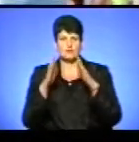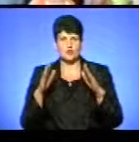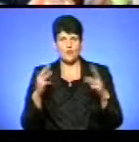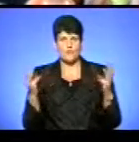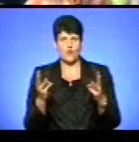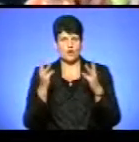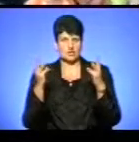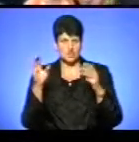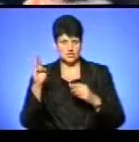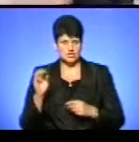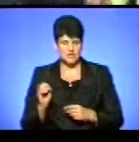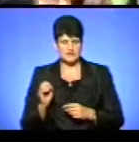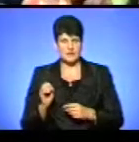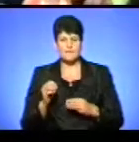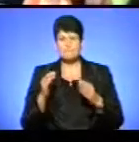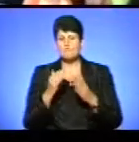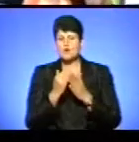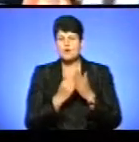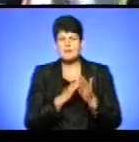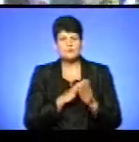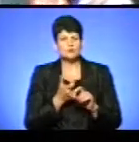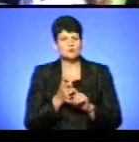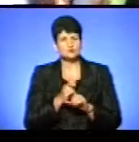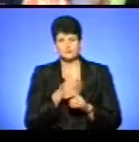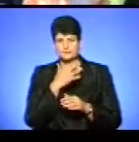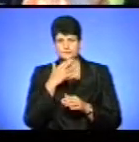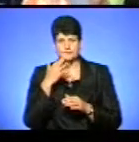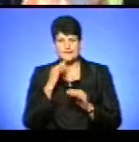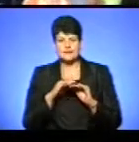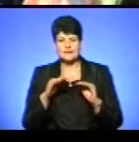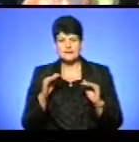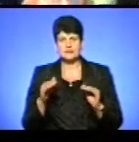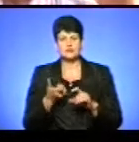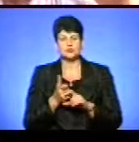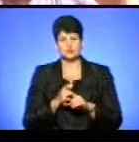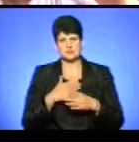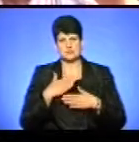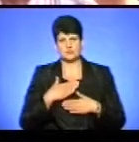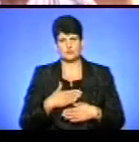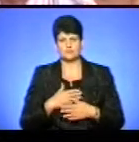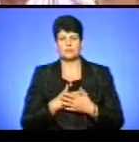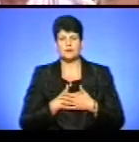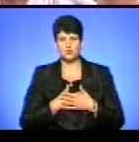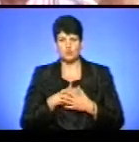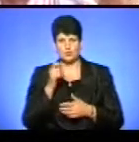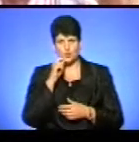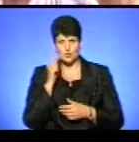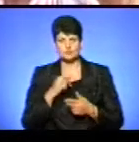вогнище. Програма була надзвичайно насичена, діти надзвичайно задоволені. Ми любимо Україну!